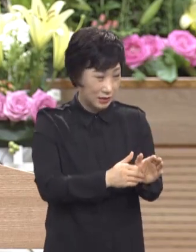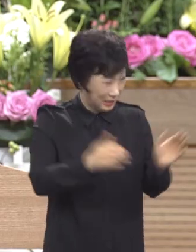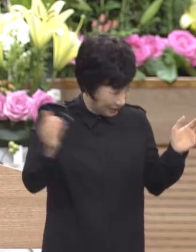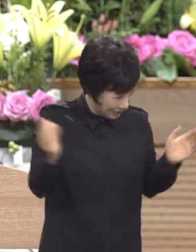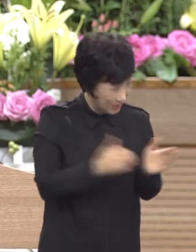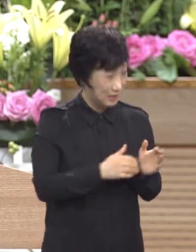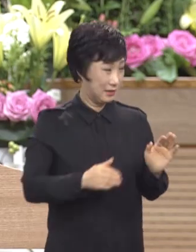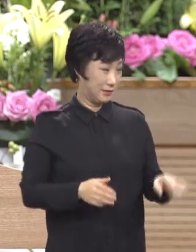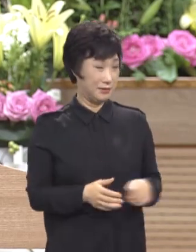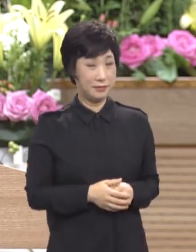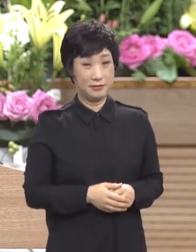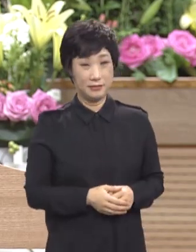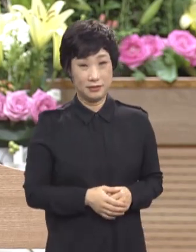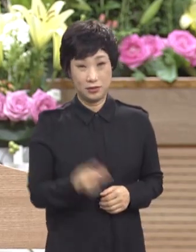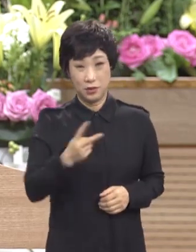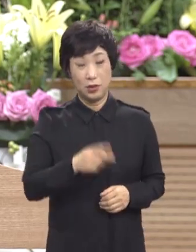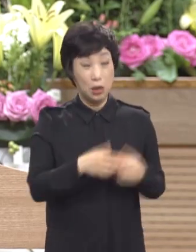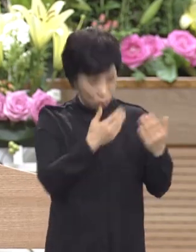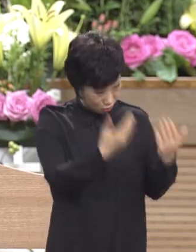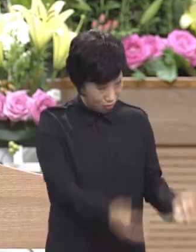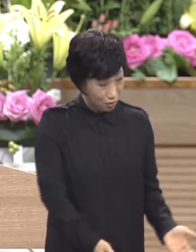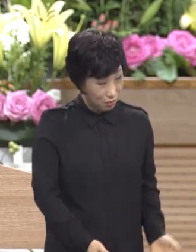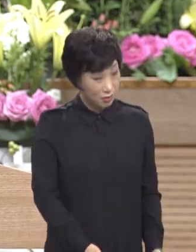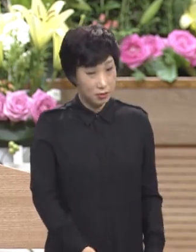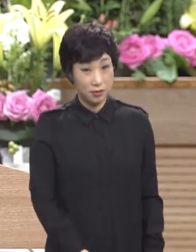끝났다. 그리고 쉬어라.